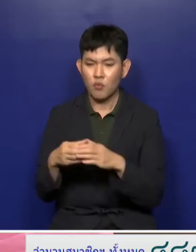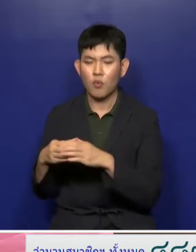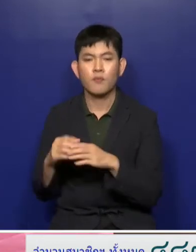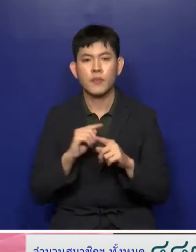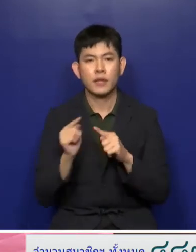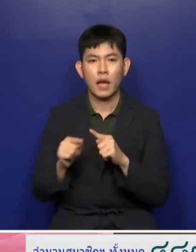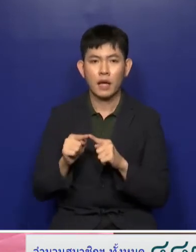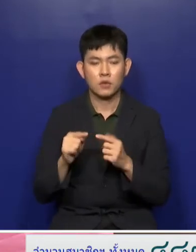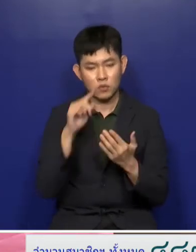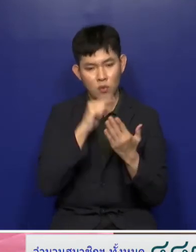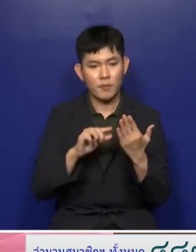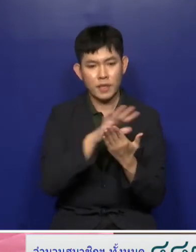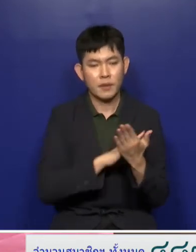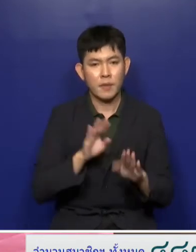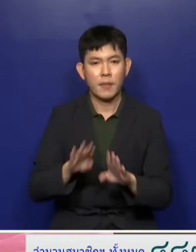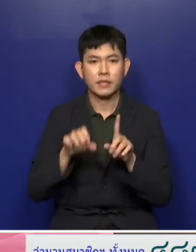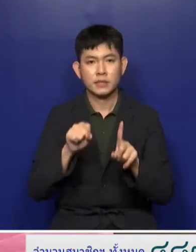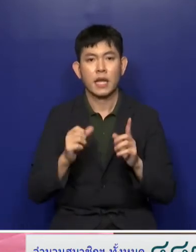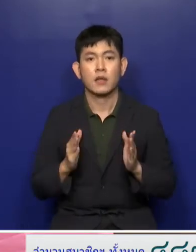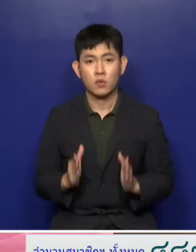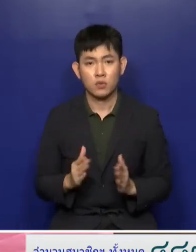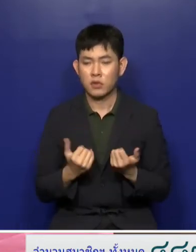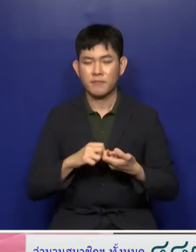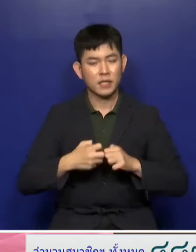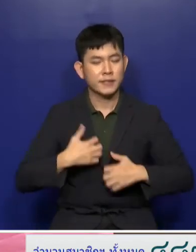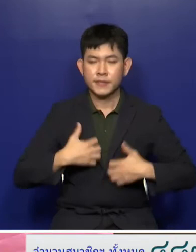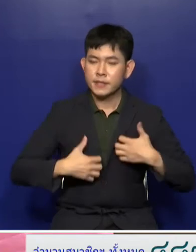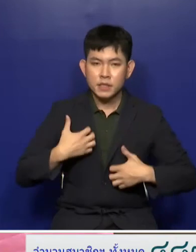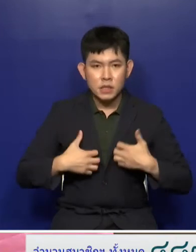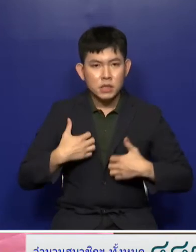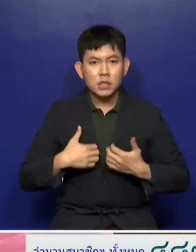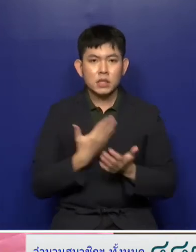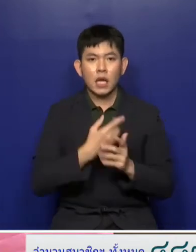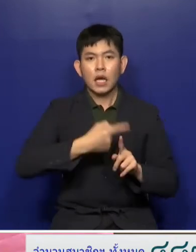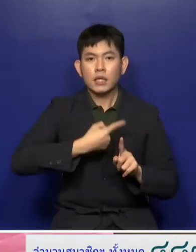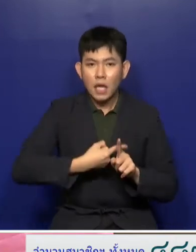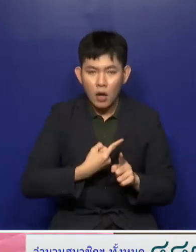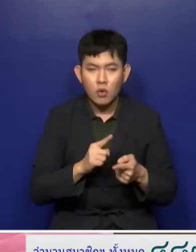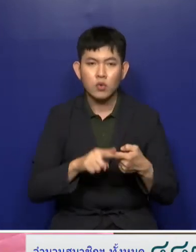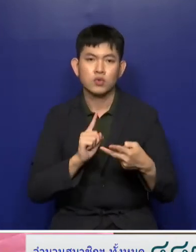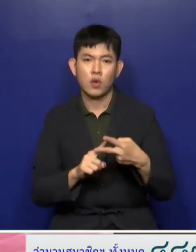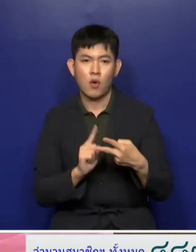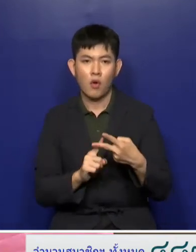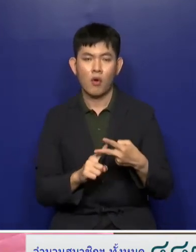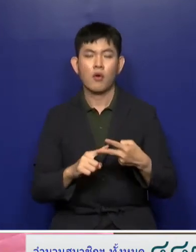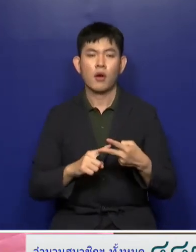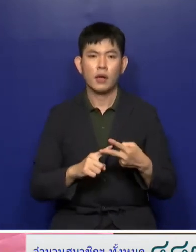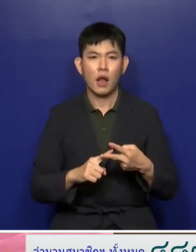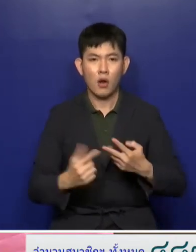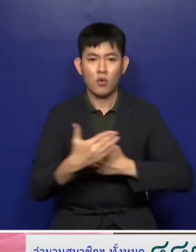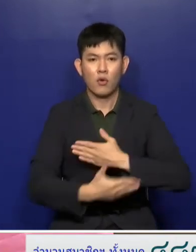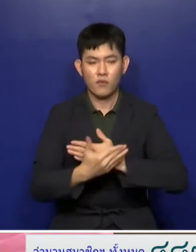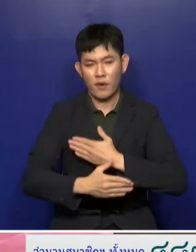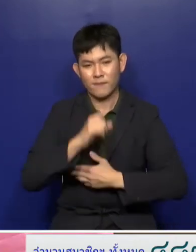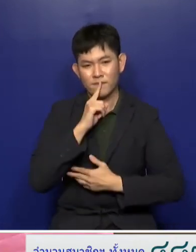ประเทศไทยประมาณ 100รายในขณะนี้เขาได้รับความเดือดร้อนจากเรื่องค่าเช่าและรวมทั้งเรื่องที่การรถไฟกำลังฟ้อง